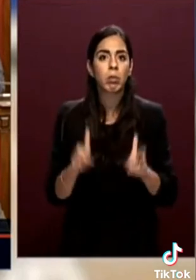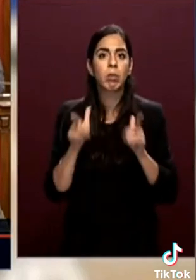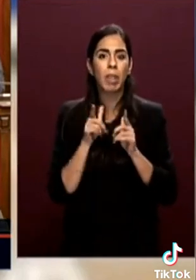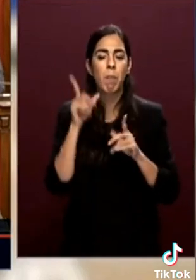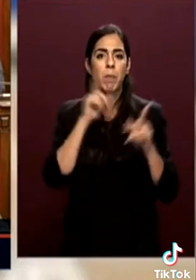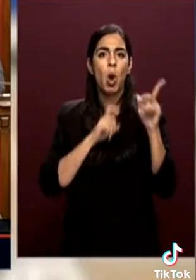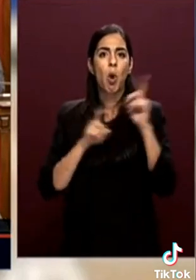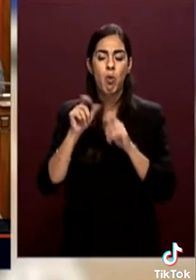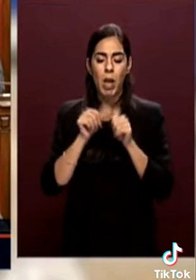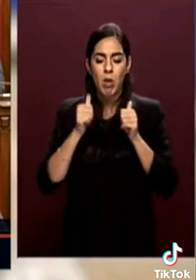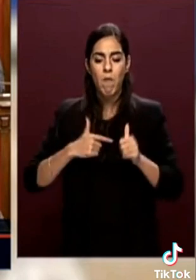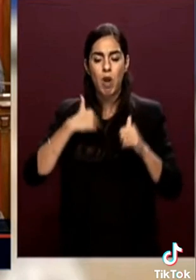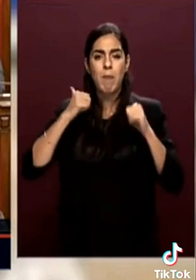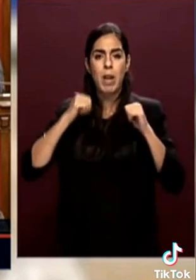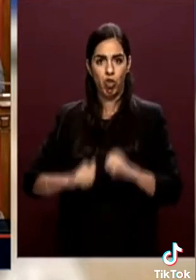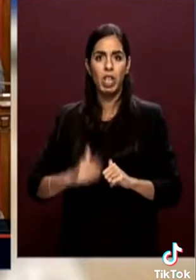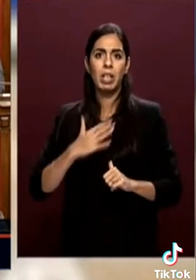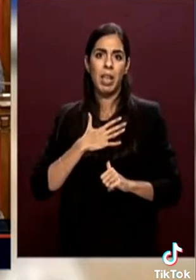questo governo